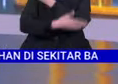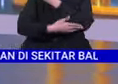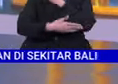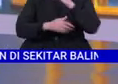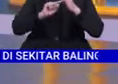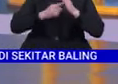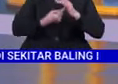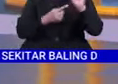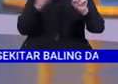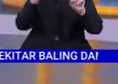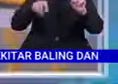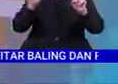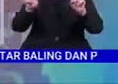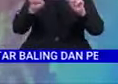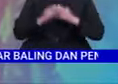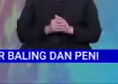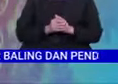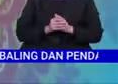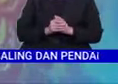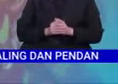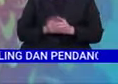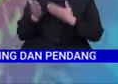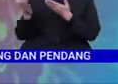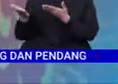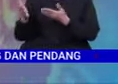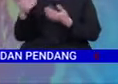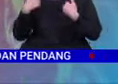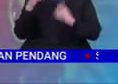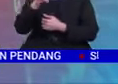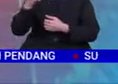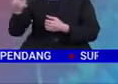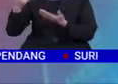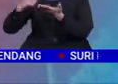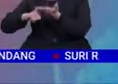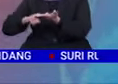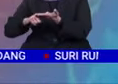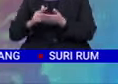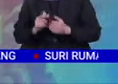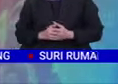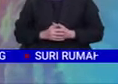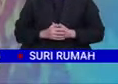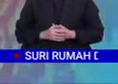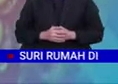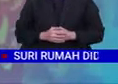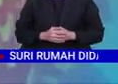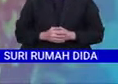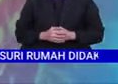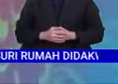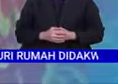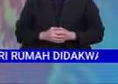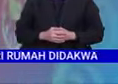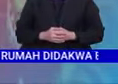1april depan Rita Halo ISIS Malik di Kota Kinabalu ada perinciannya trus Kanita